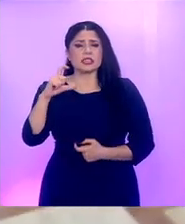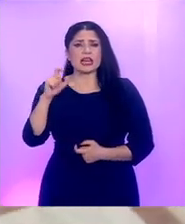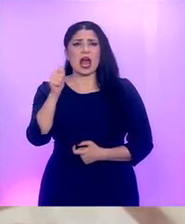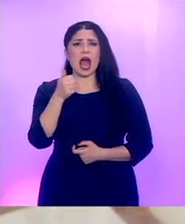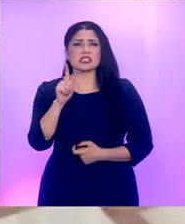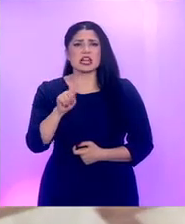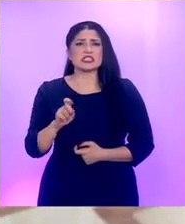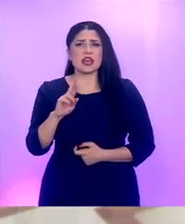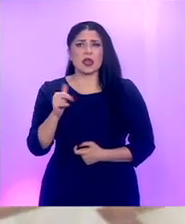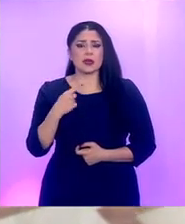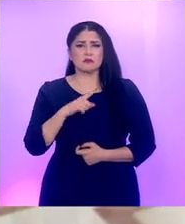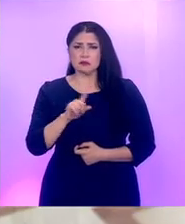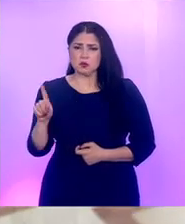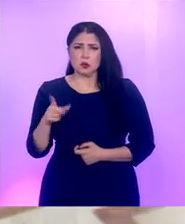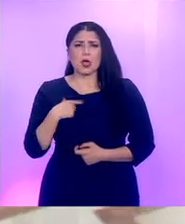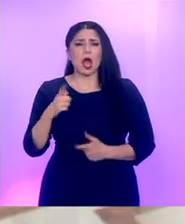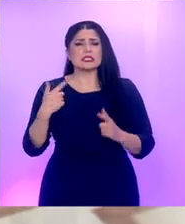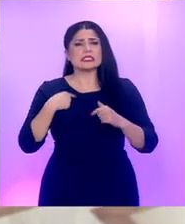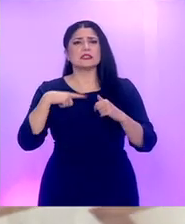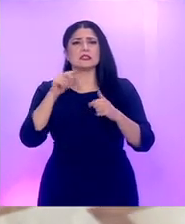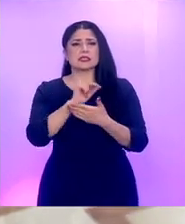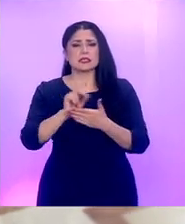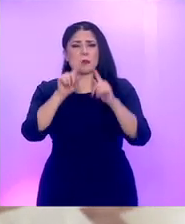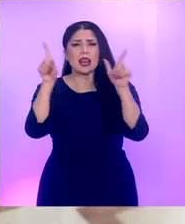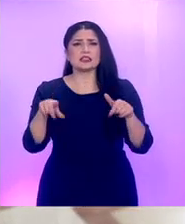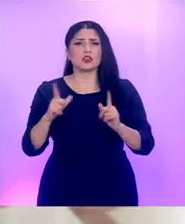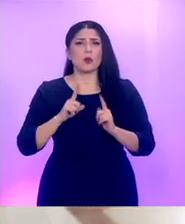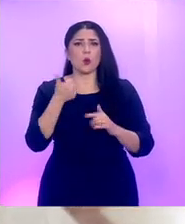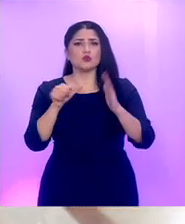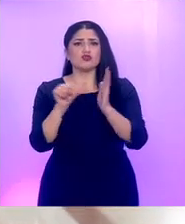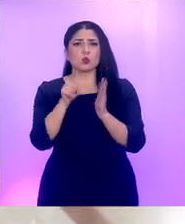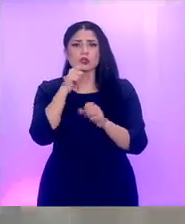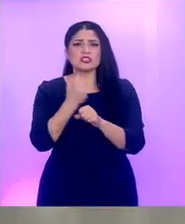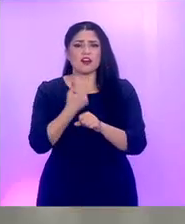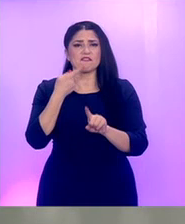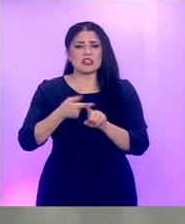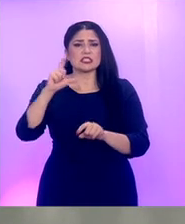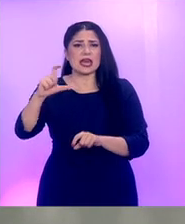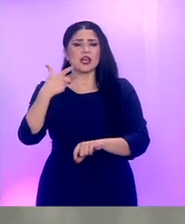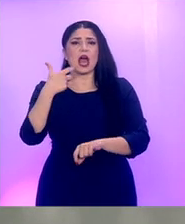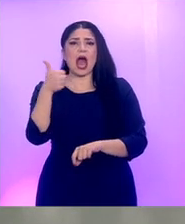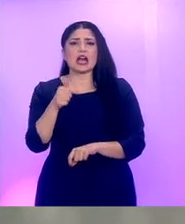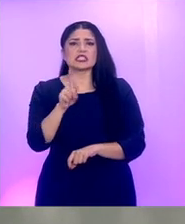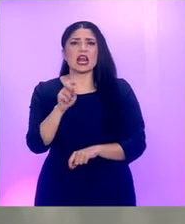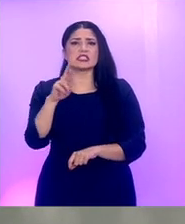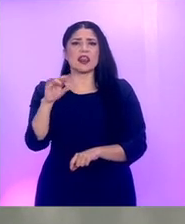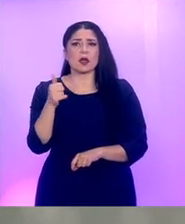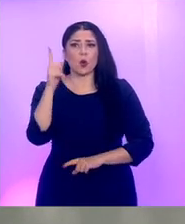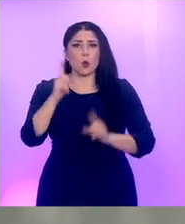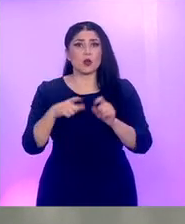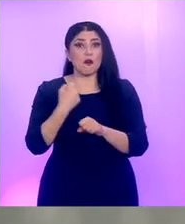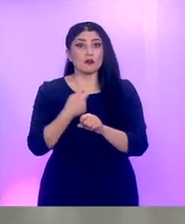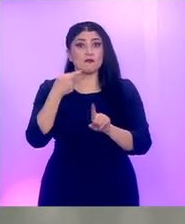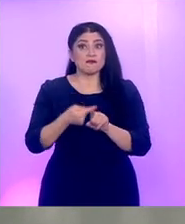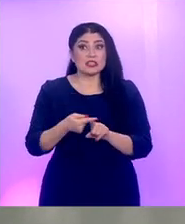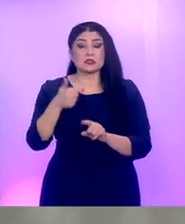dacă nu mă înșel, chiar sunt pe lista de așteptare la un centru în care se vaccinează cu AstraZeneca. Unii parlamentari au fost vaccinați chiar cu